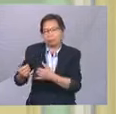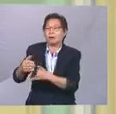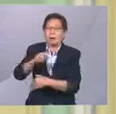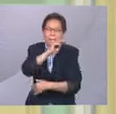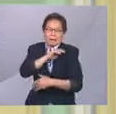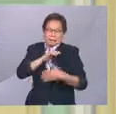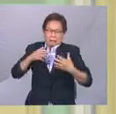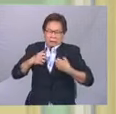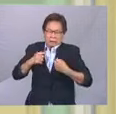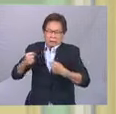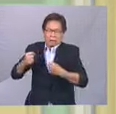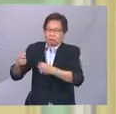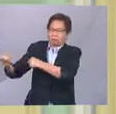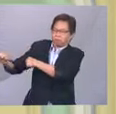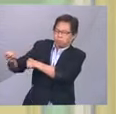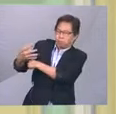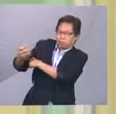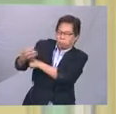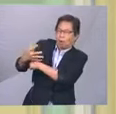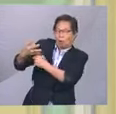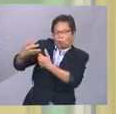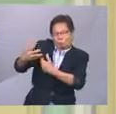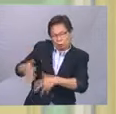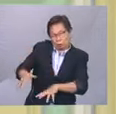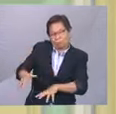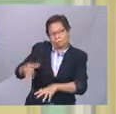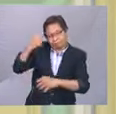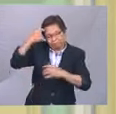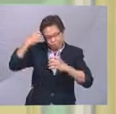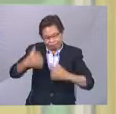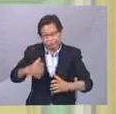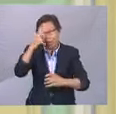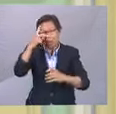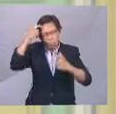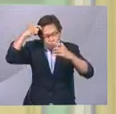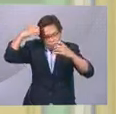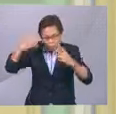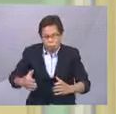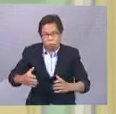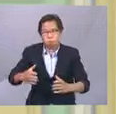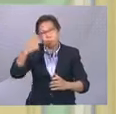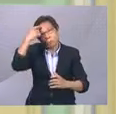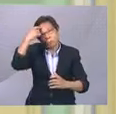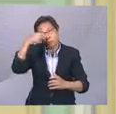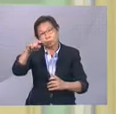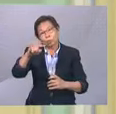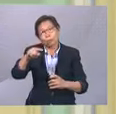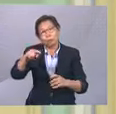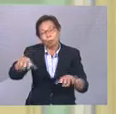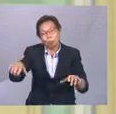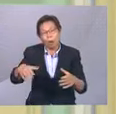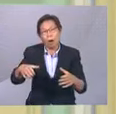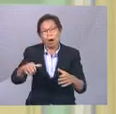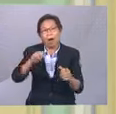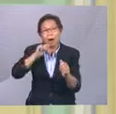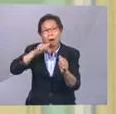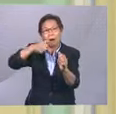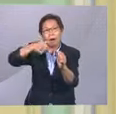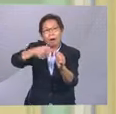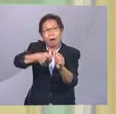Menteri Kesehatan telah memutuskan untuk melaksanakan arahan